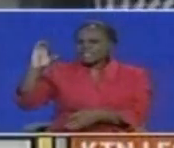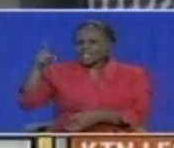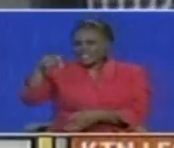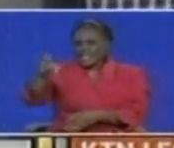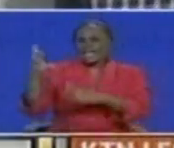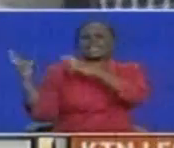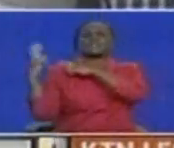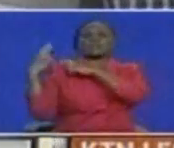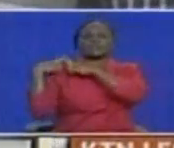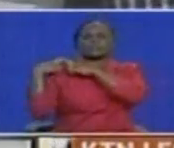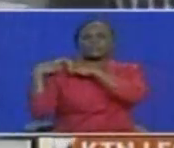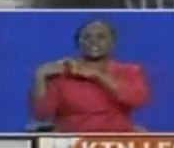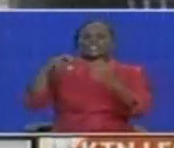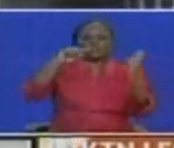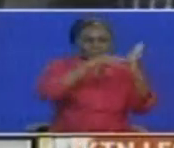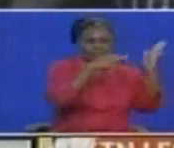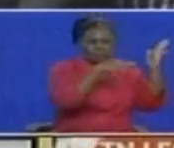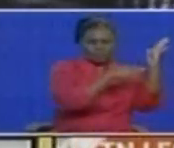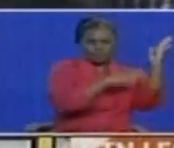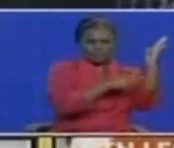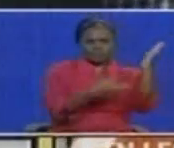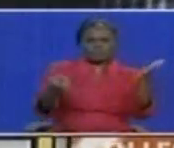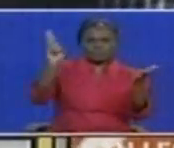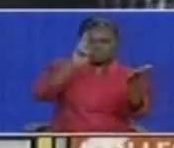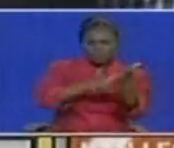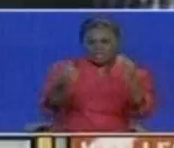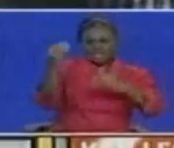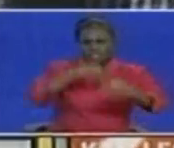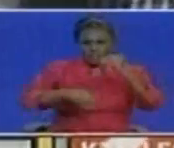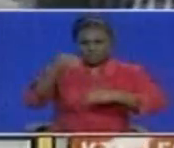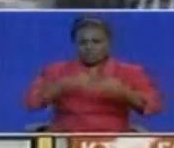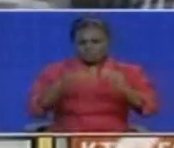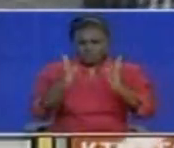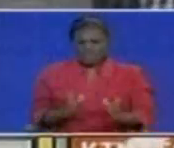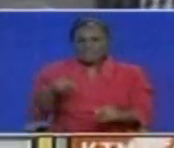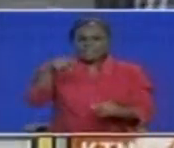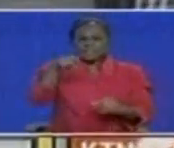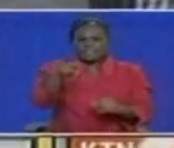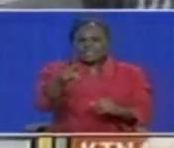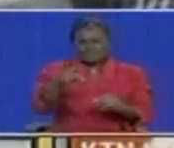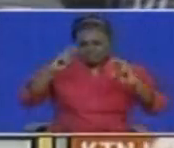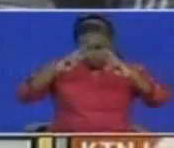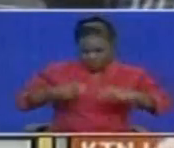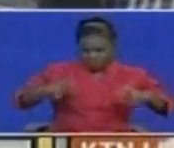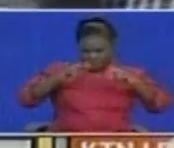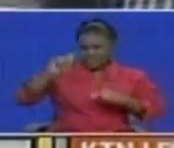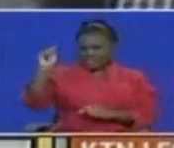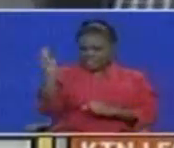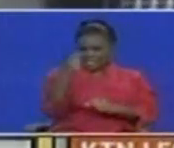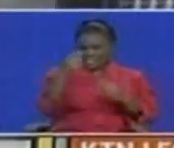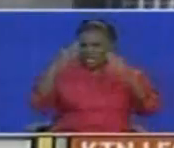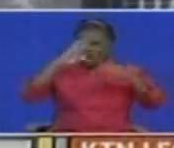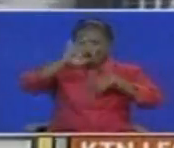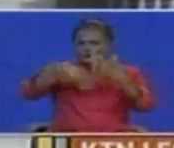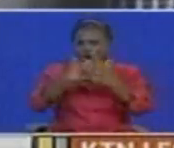mamlakani. Swala la uandikishaji wa wapiga kura linapigwa msasa, na Wakenya wote wajue